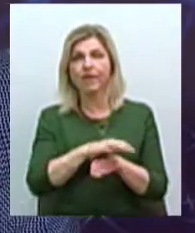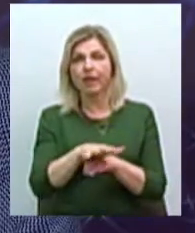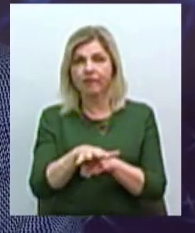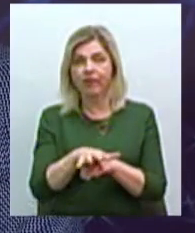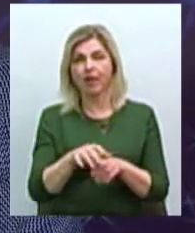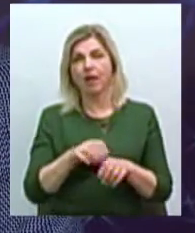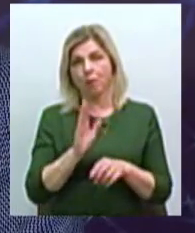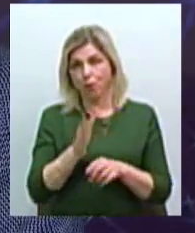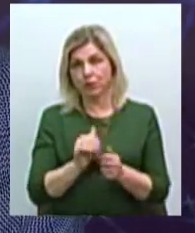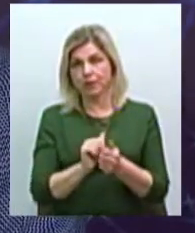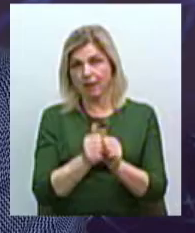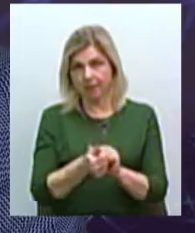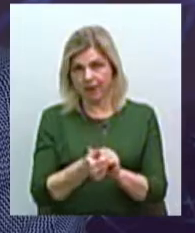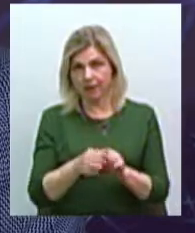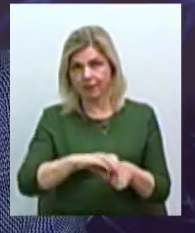заменены,